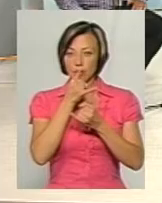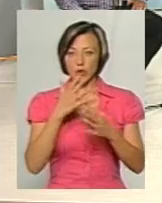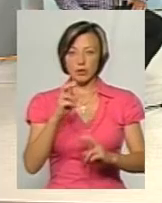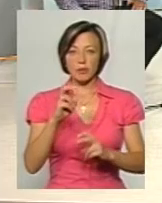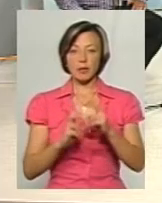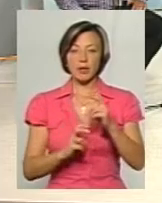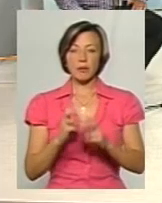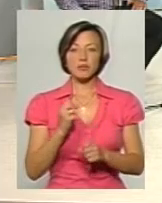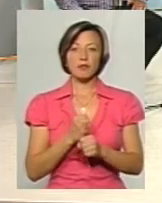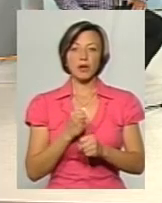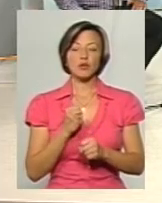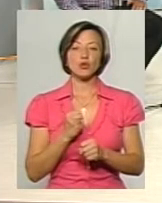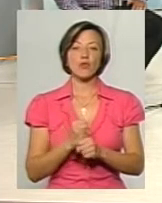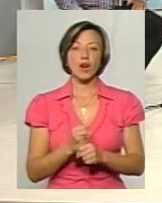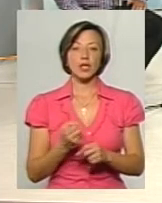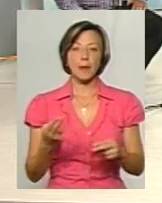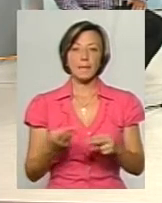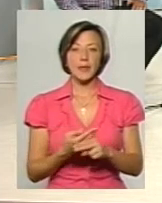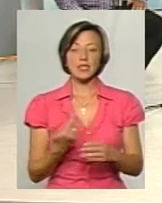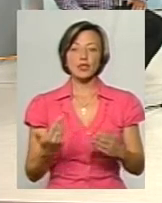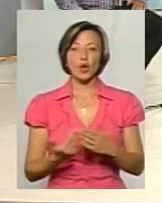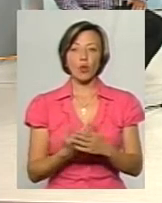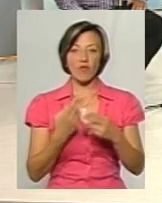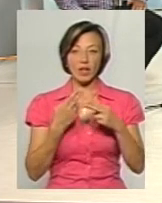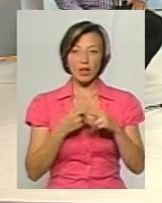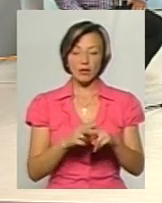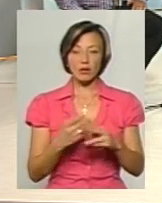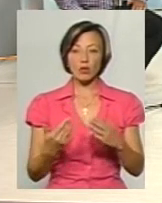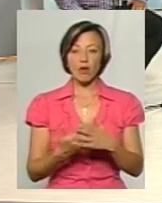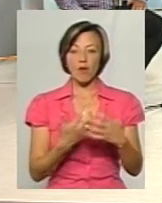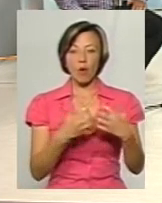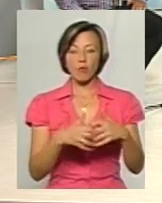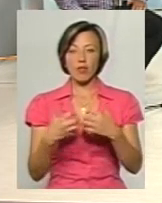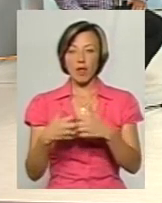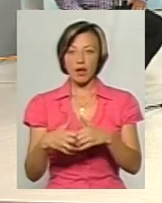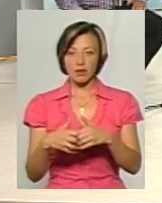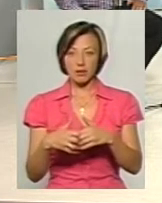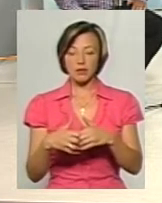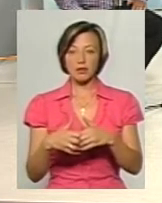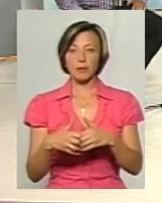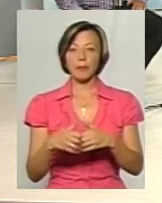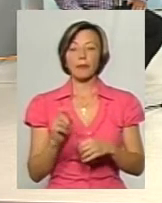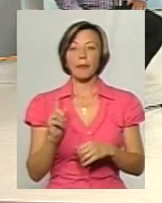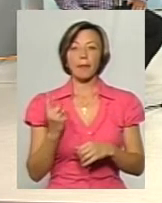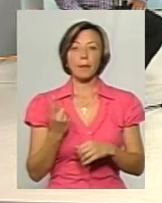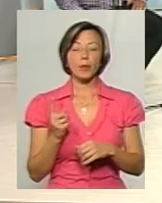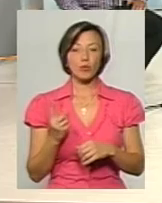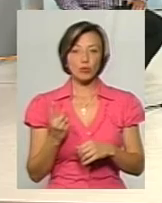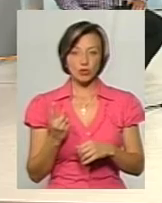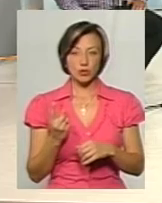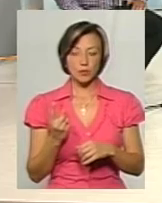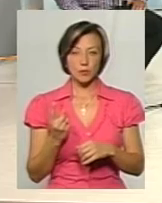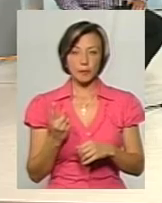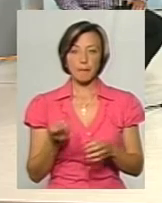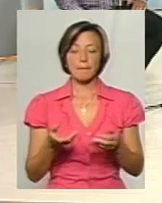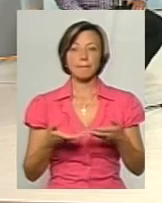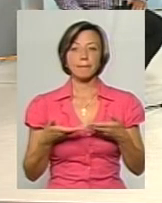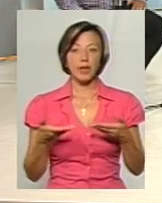підприємство працювати без нових технологій, без нового обладнання, то, що сказав колега, тому що